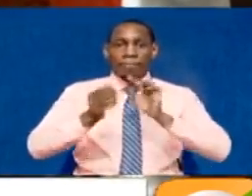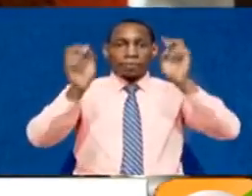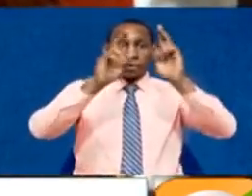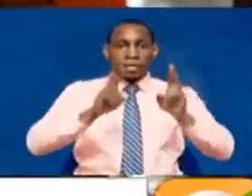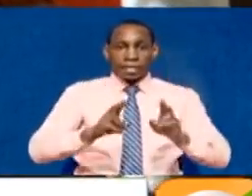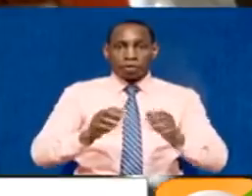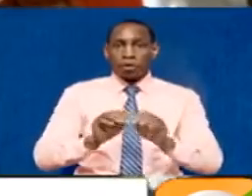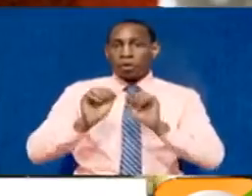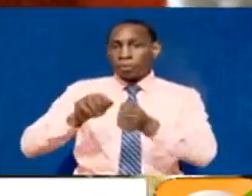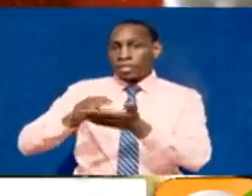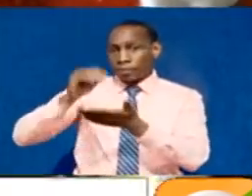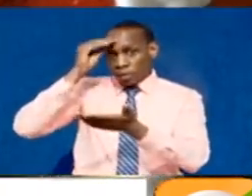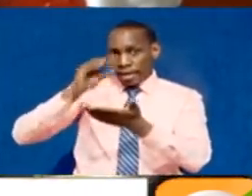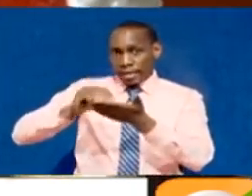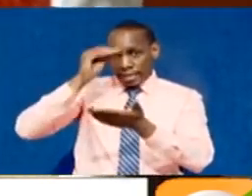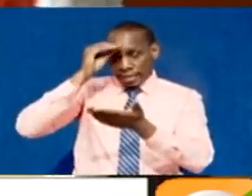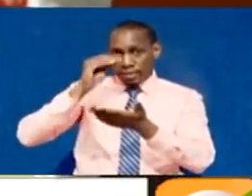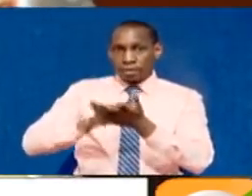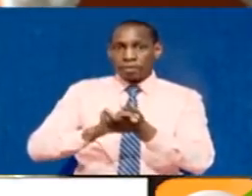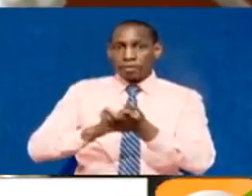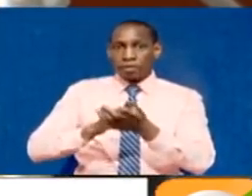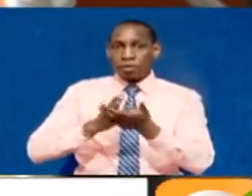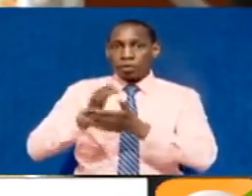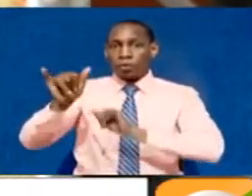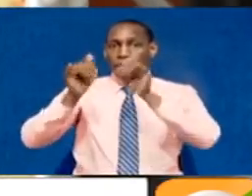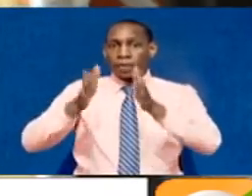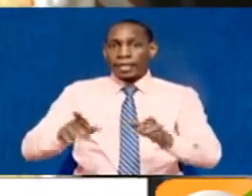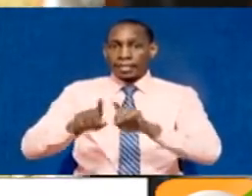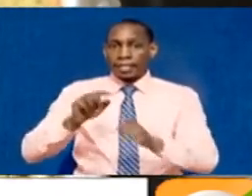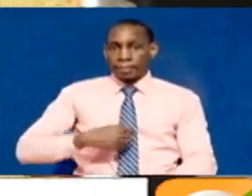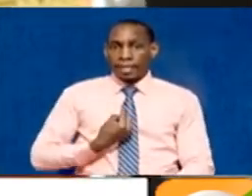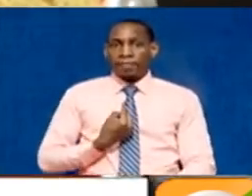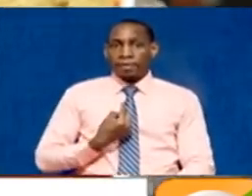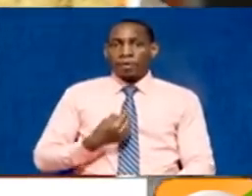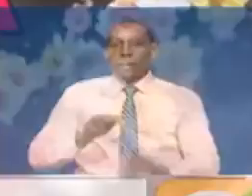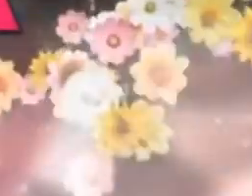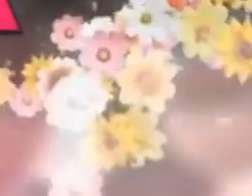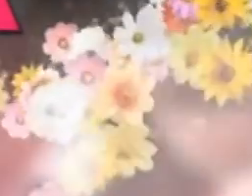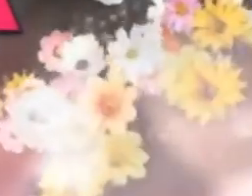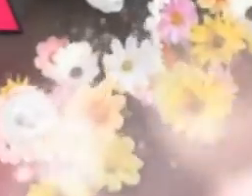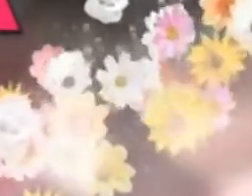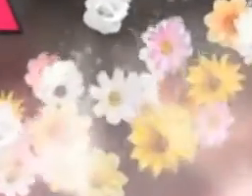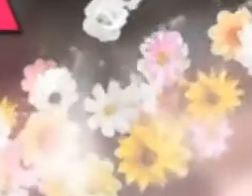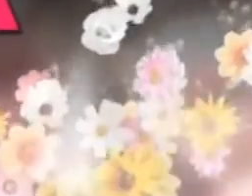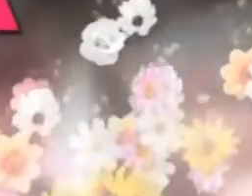least pia mimi naweza soma kutoka kwa watu wa nje, na pia mimi wao pia wajifunze.